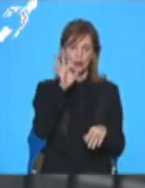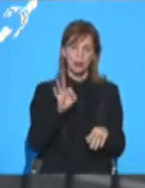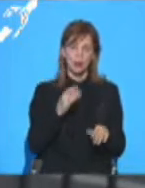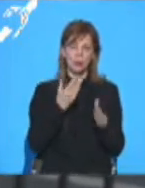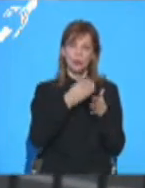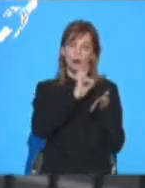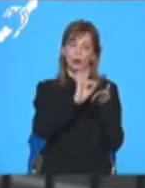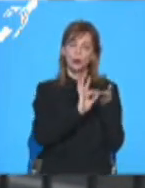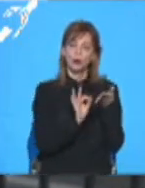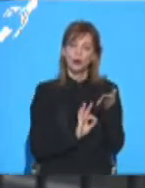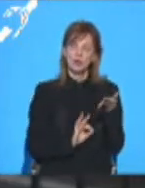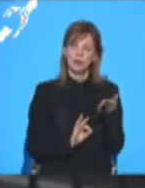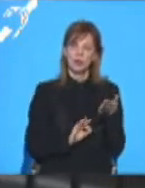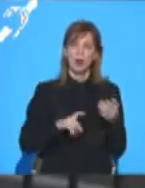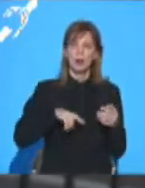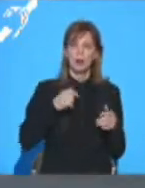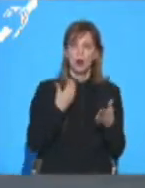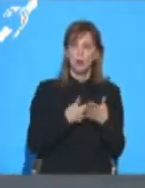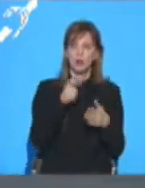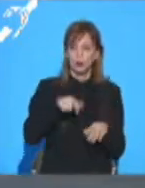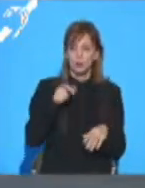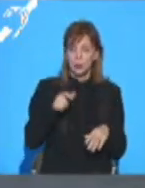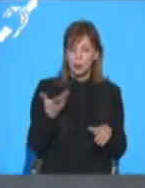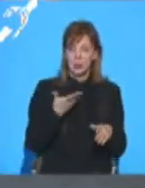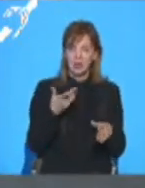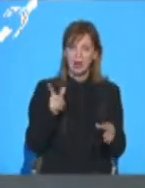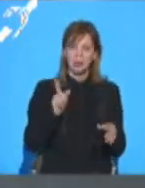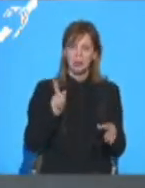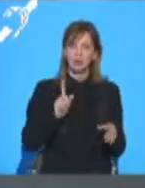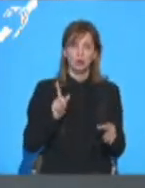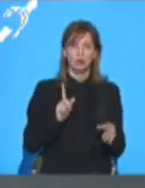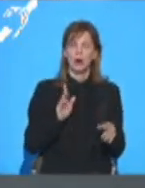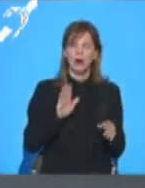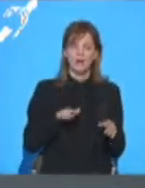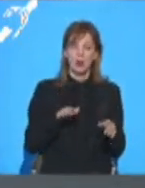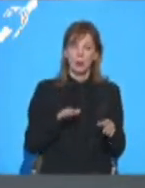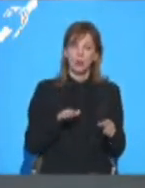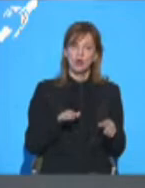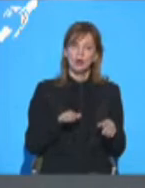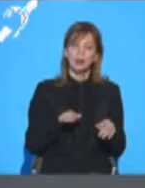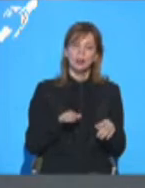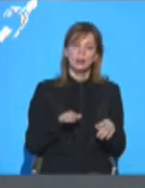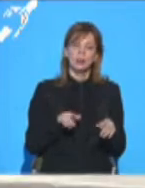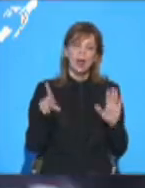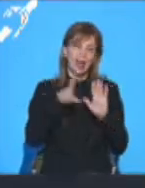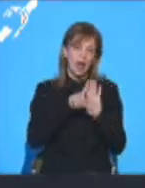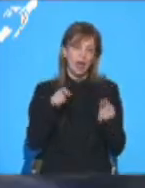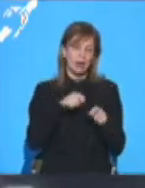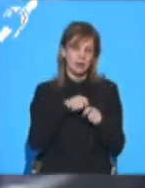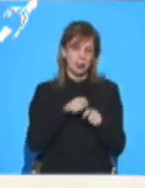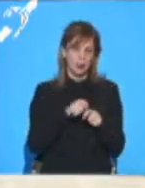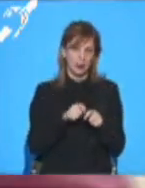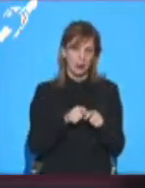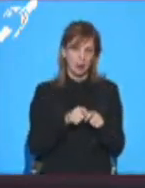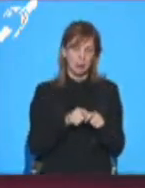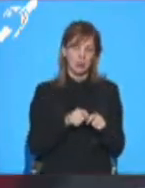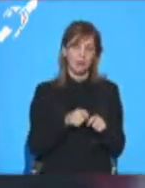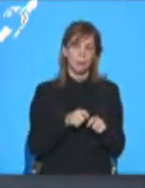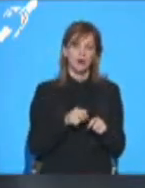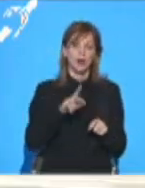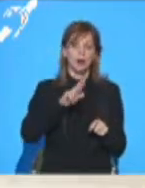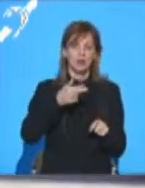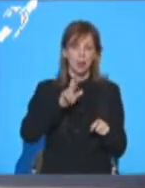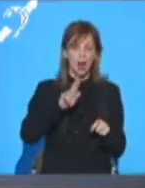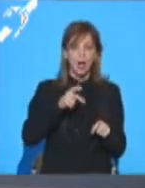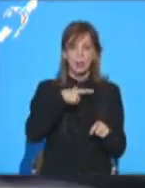persoane neînregistrate fiscal care desfășurau activități de reparații auto. Reprezentanții Registrului Auto Român atrag atenția că